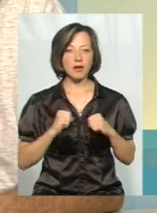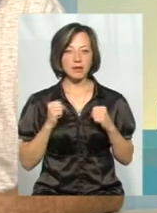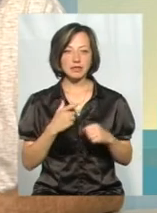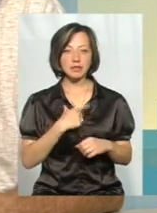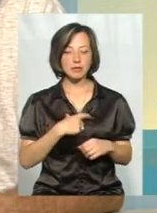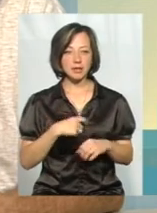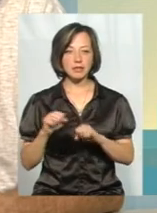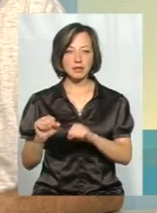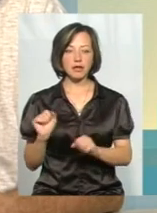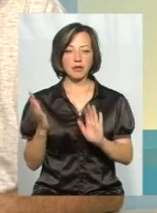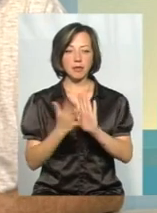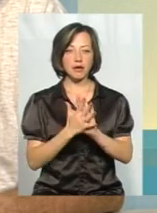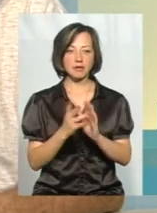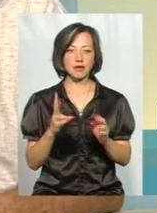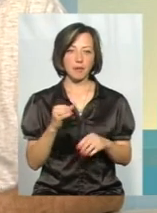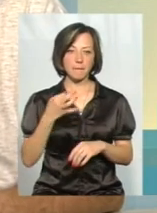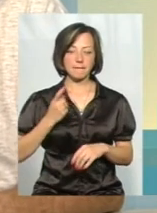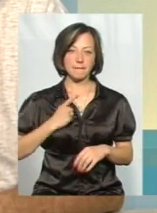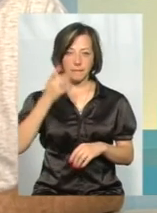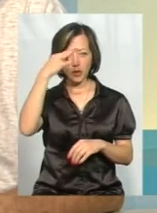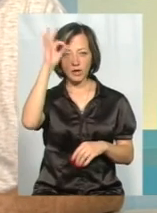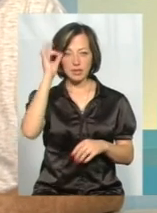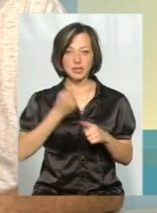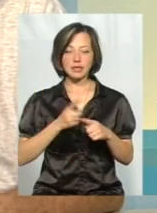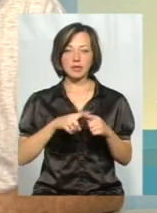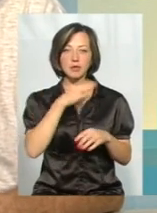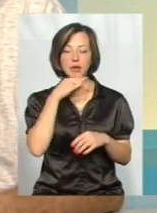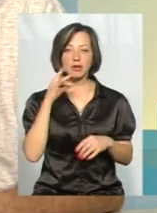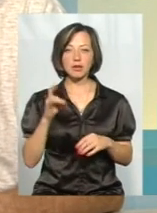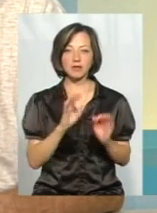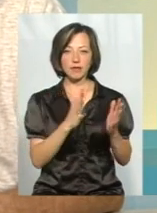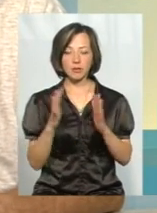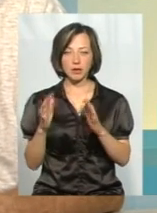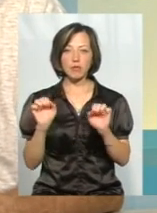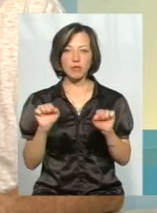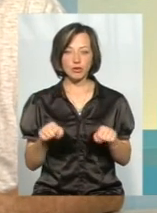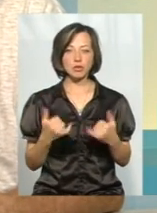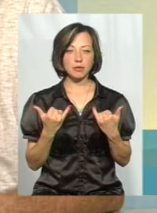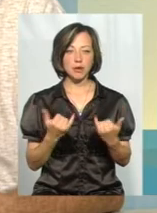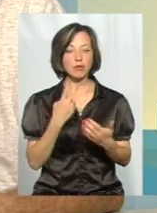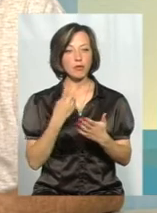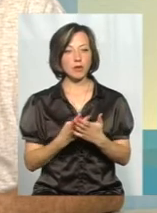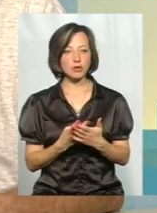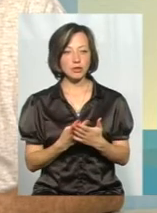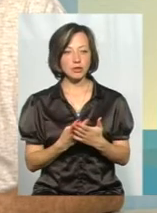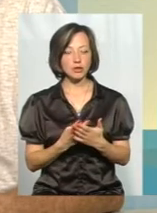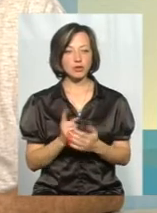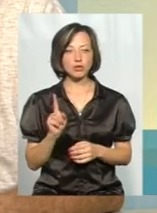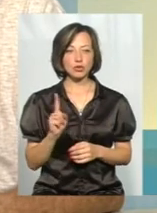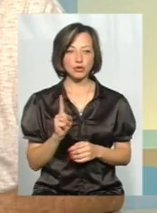себе захистити, і напасти таким чином на патрульних поліцейських. Uh-huh. Тобто це неодноразові такі випадки. Можете тепер побачити,